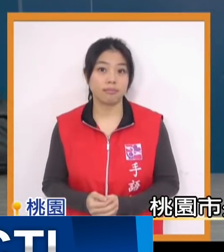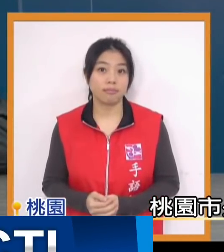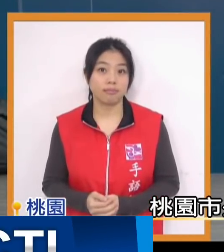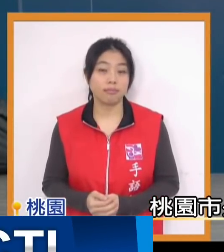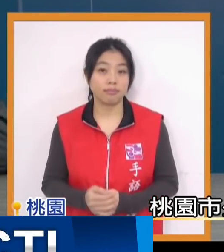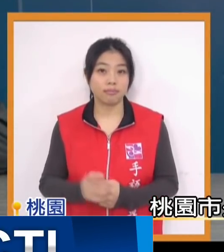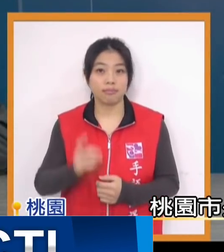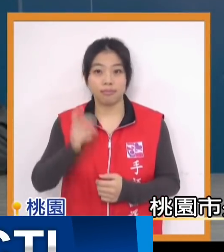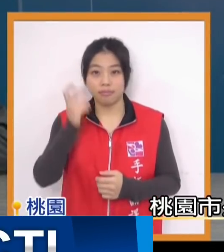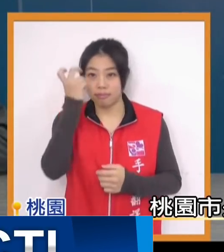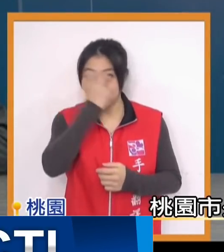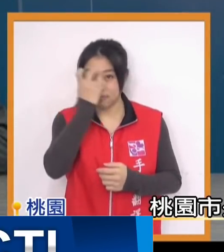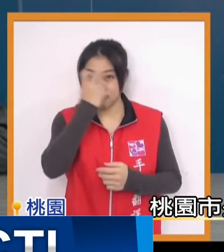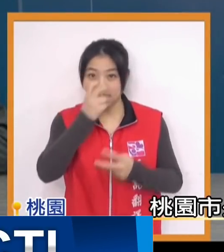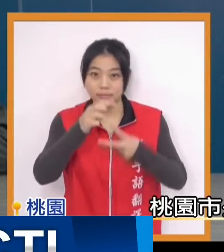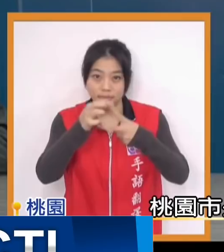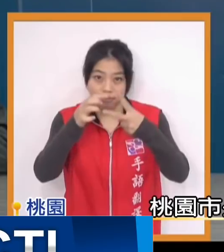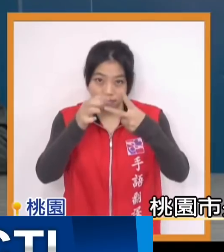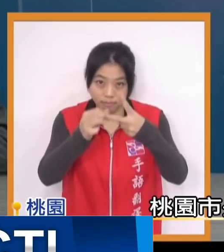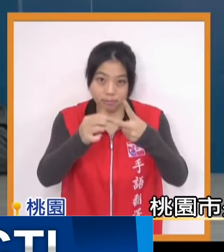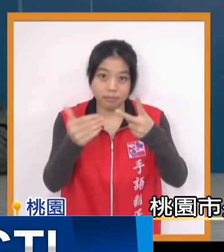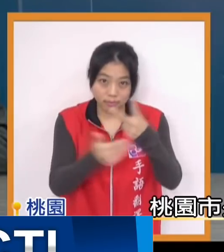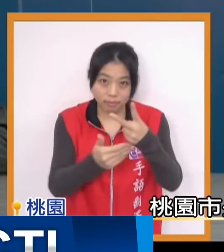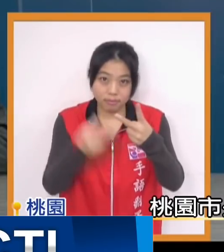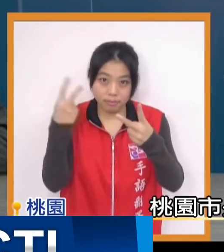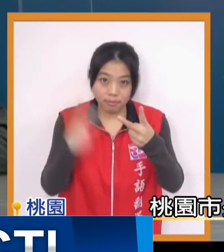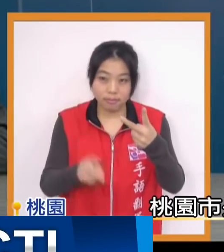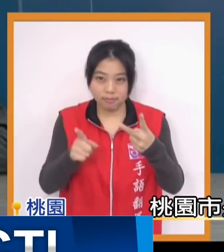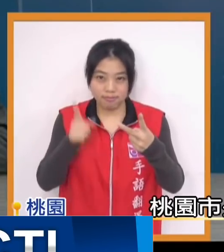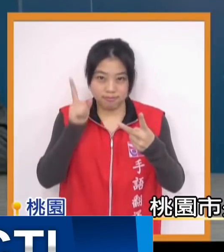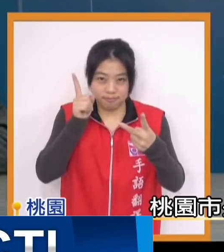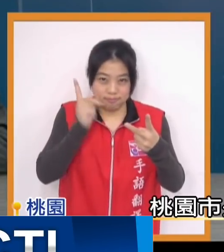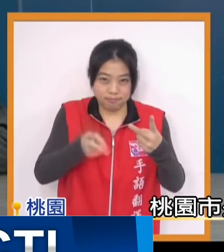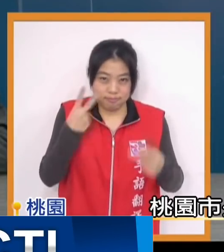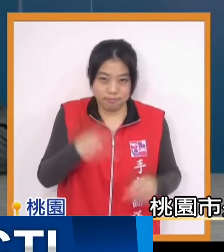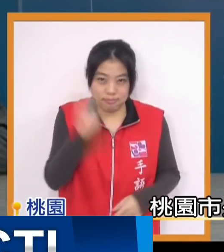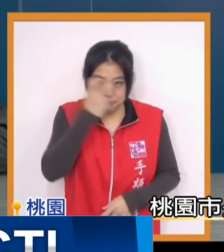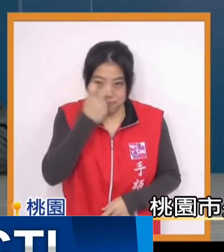2次采检以及复验之后，那么